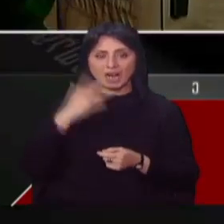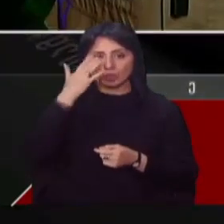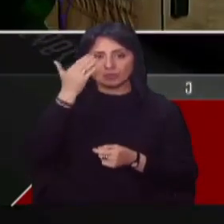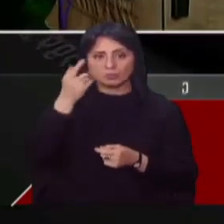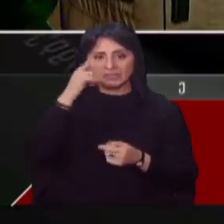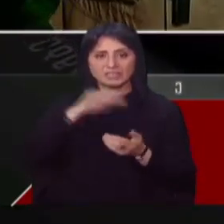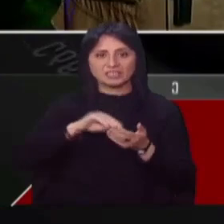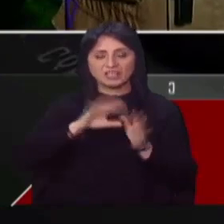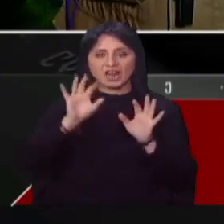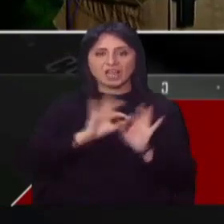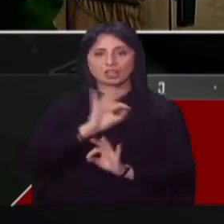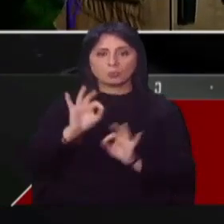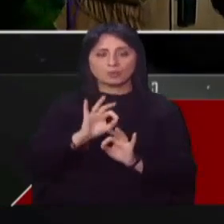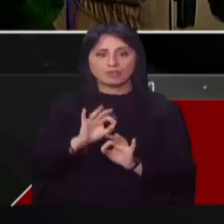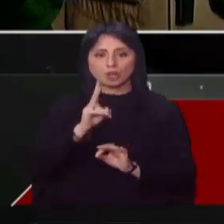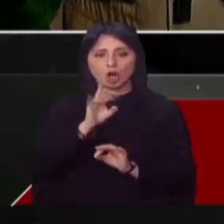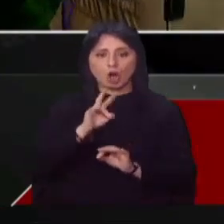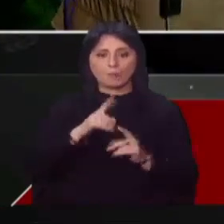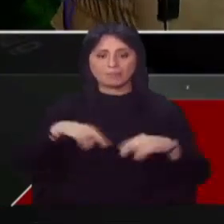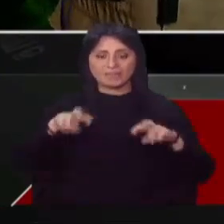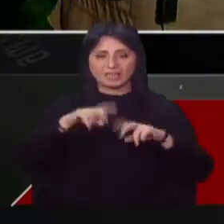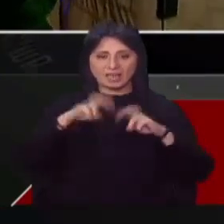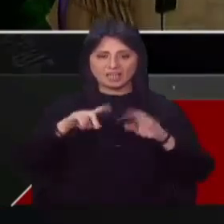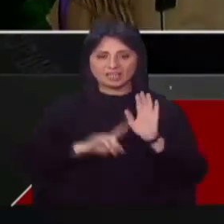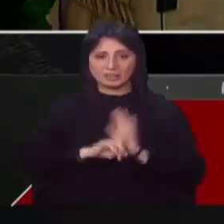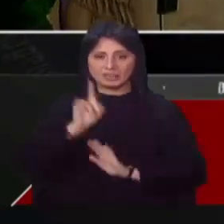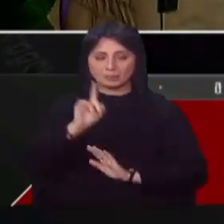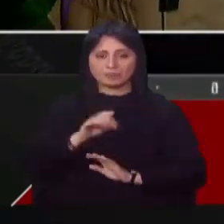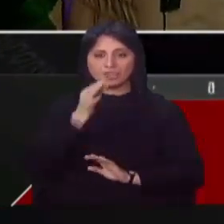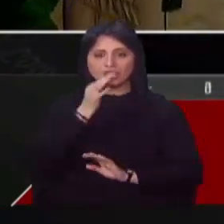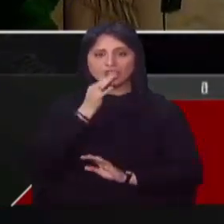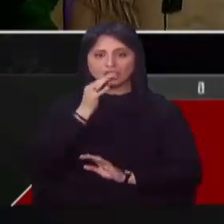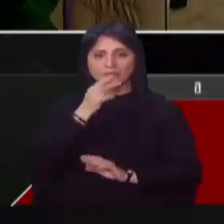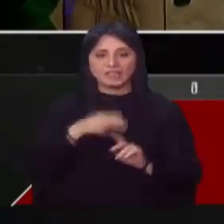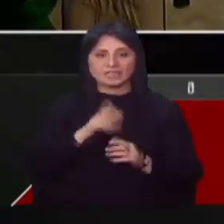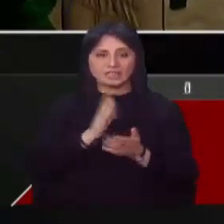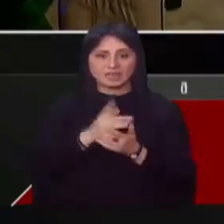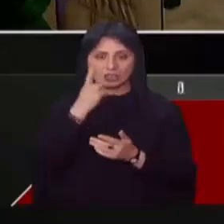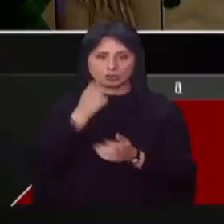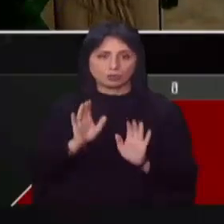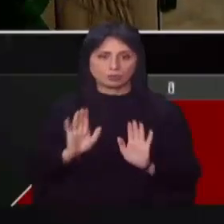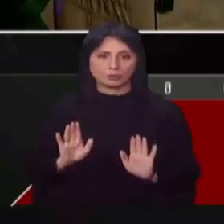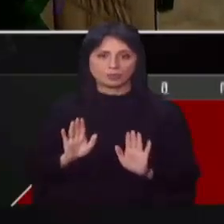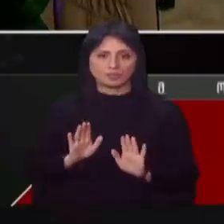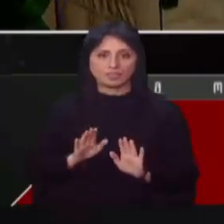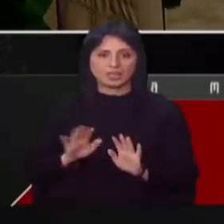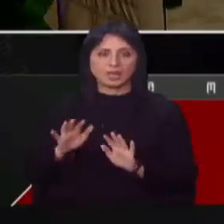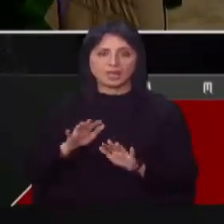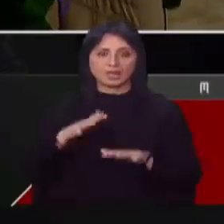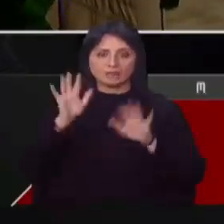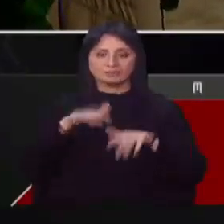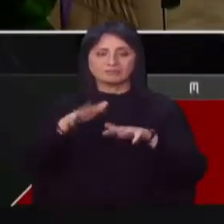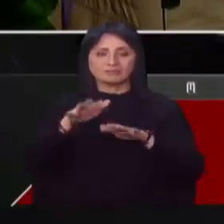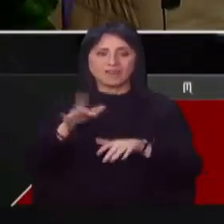ოსტების მიერ ინიცირებული კანონპროექტის საკომიტეტო განხილვას იწყებს. ჯერჯერობით ეს არის ცნობილი. Მსვლელობა,